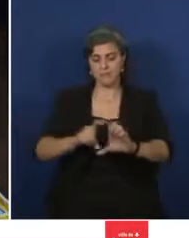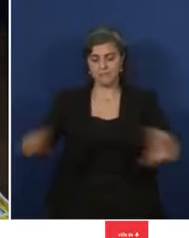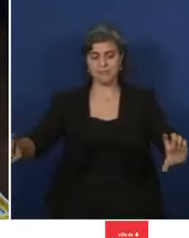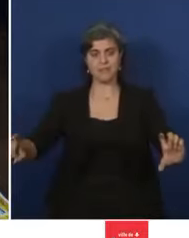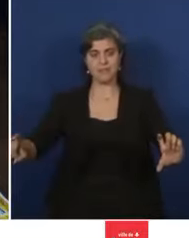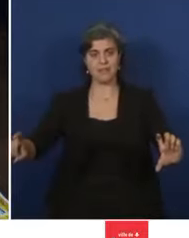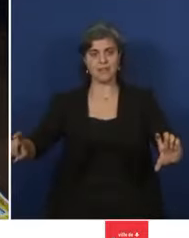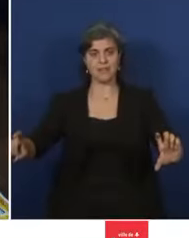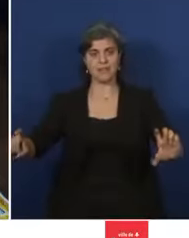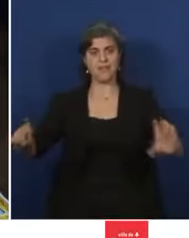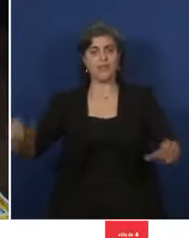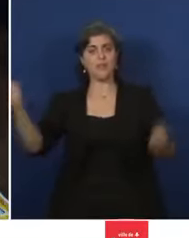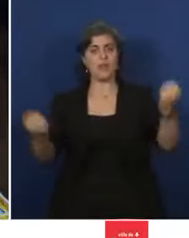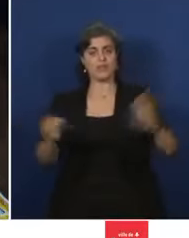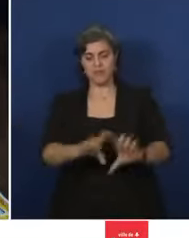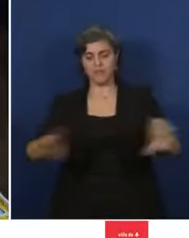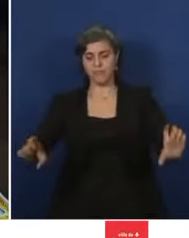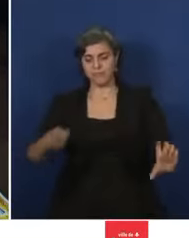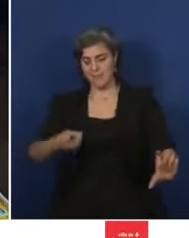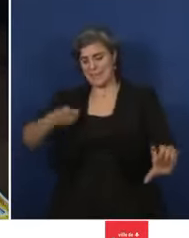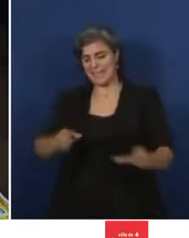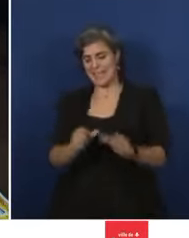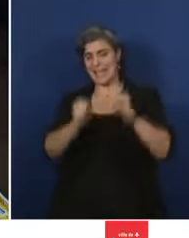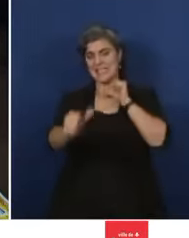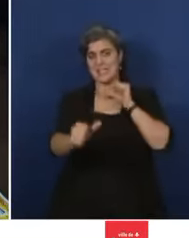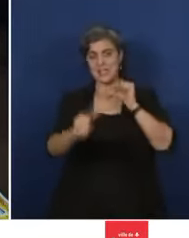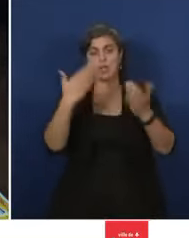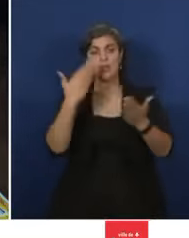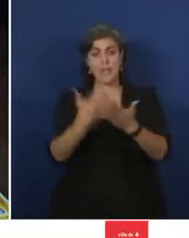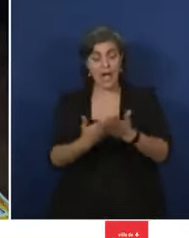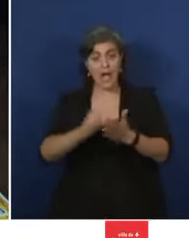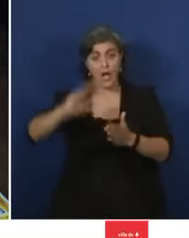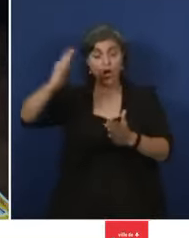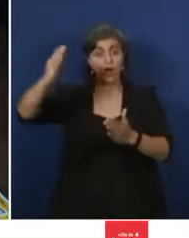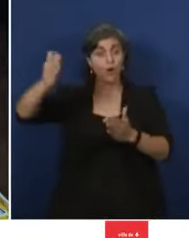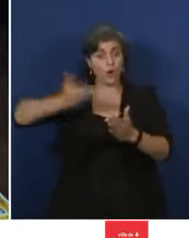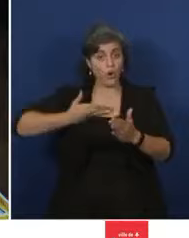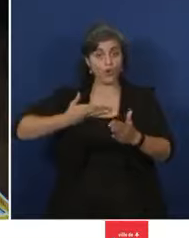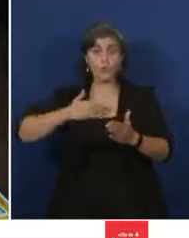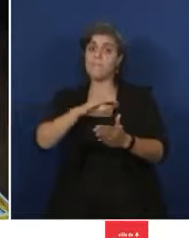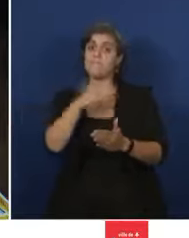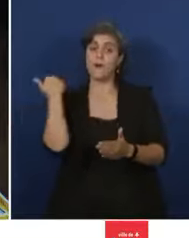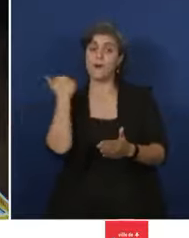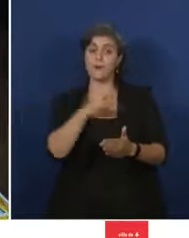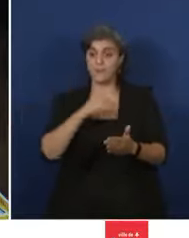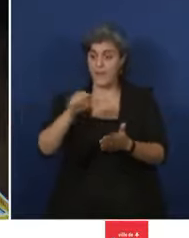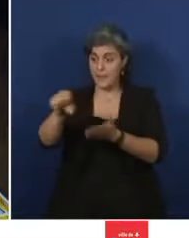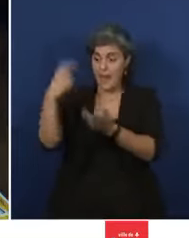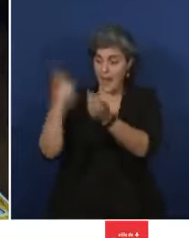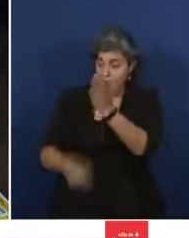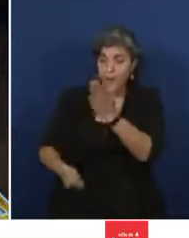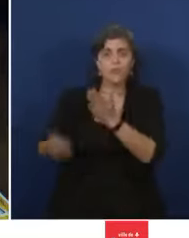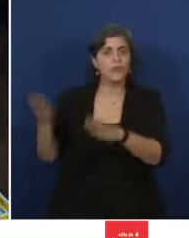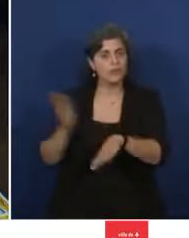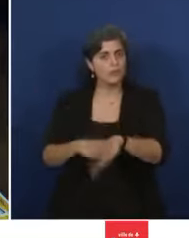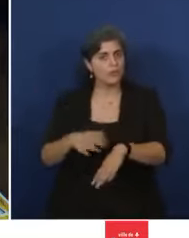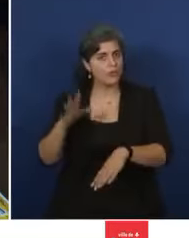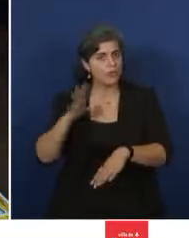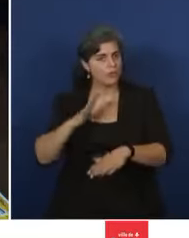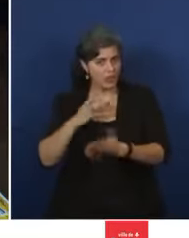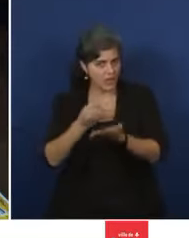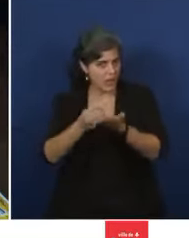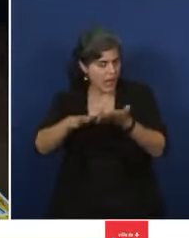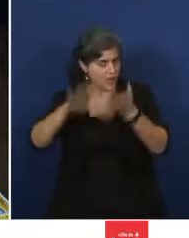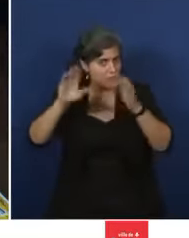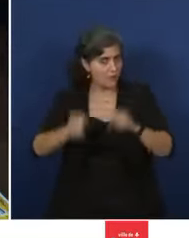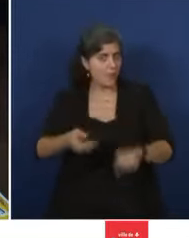d'immatriculation. Certains reçoivent des forfaits post-stationnement alors qu'ils ont un droit à la gratuité